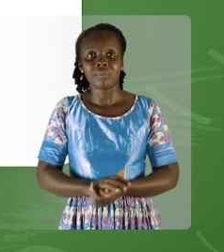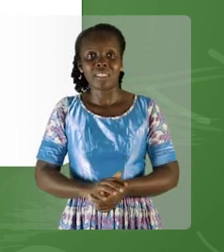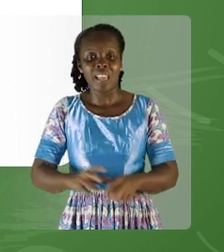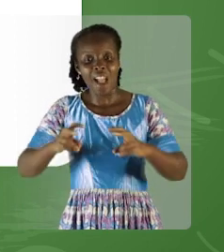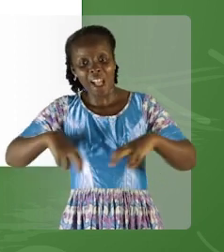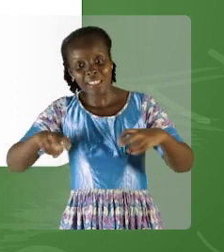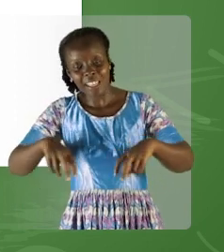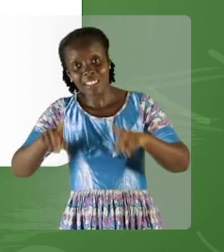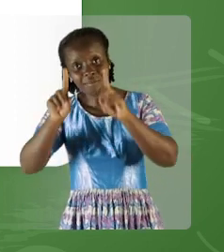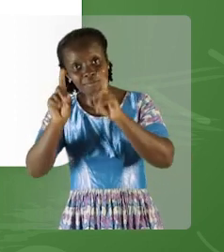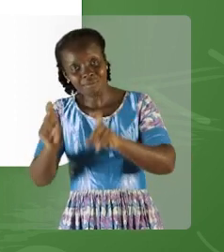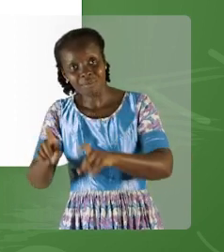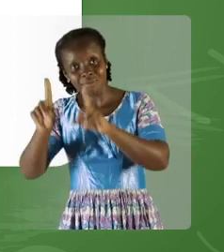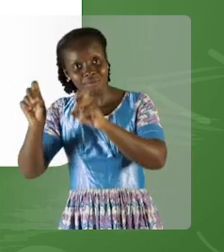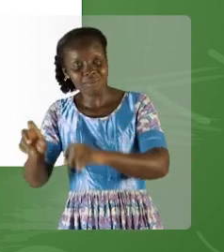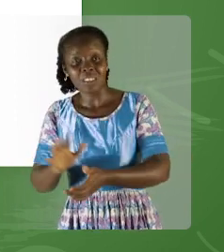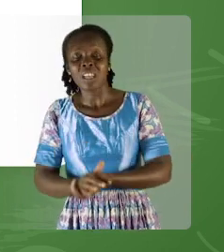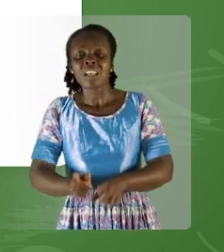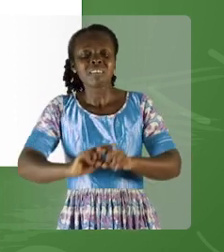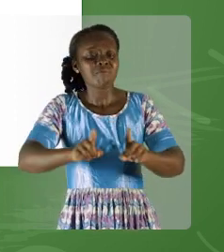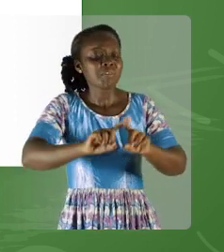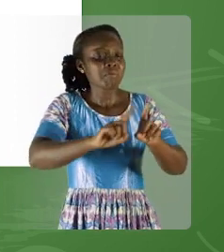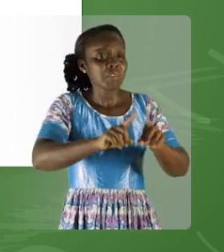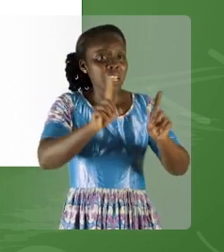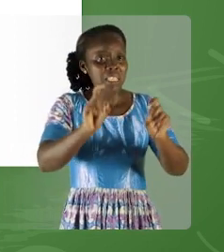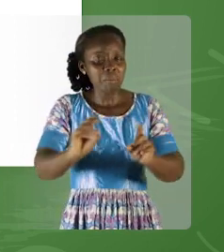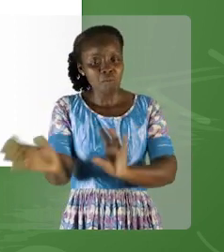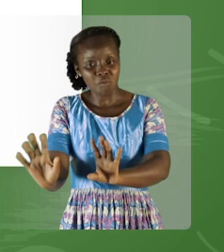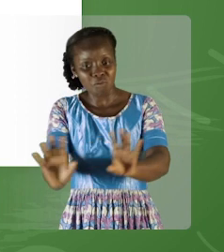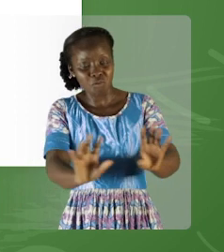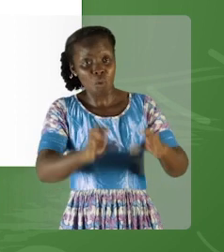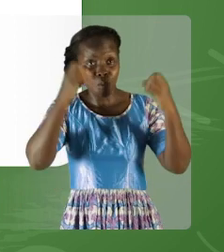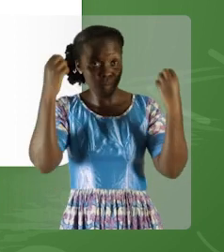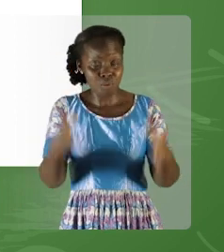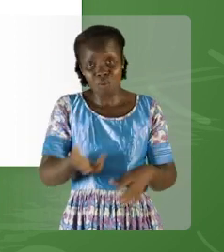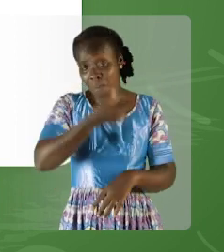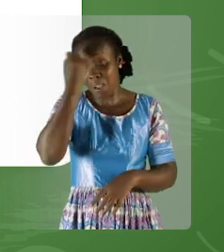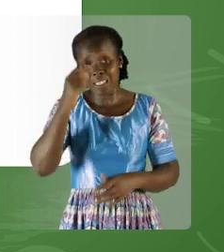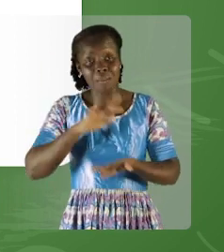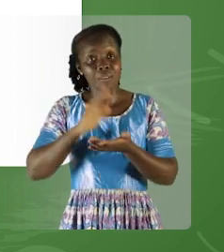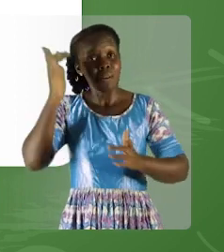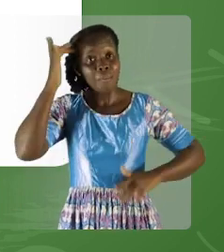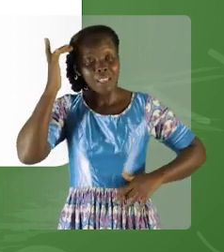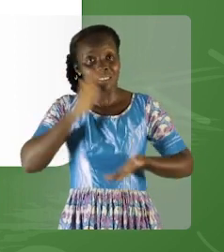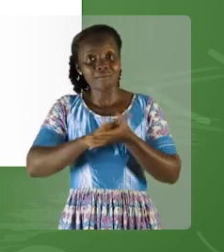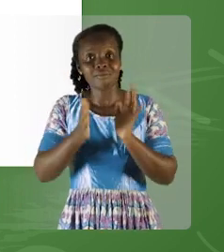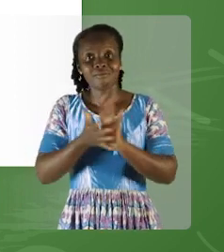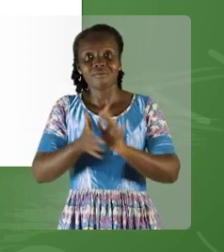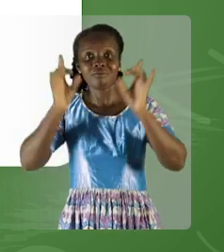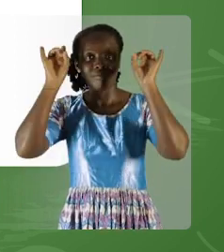médicale, puisque on va lui faire toutes sortes d'examens, maintenant que la maladie est devenue